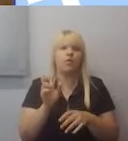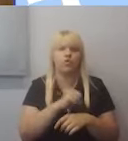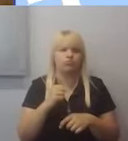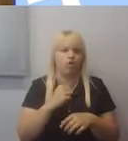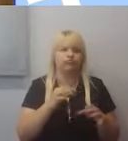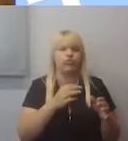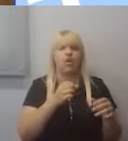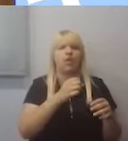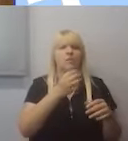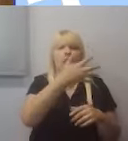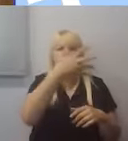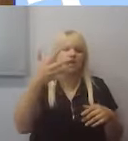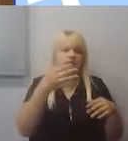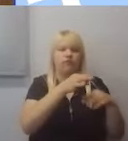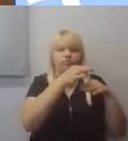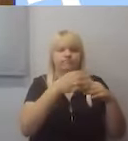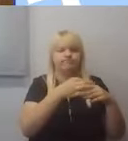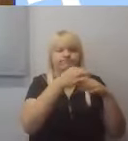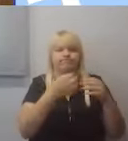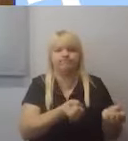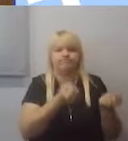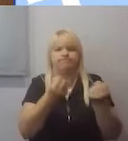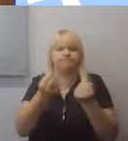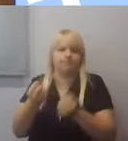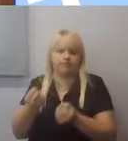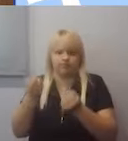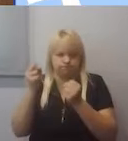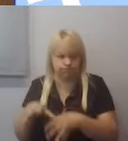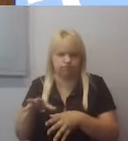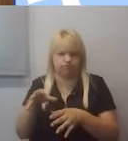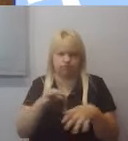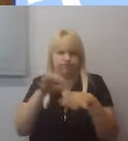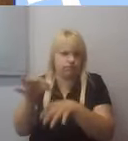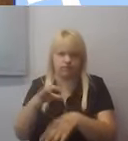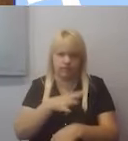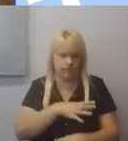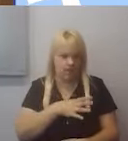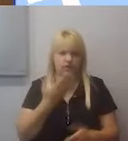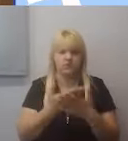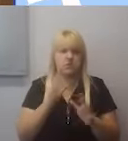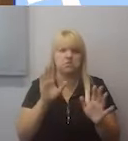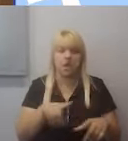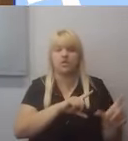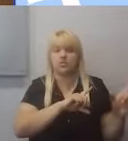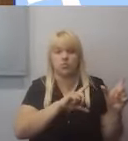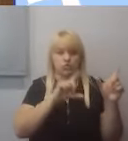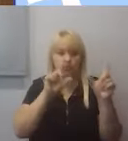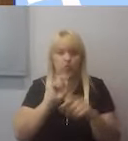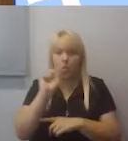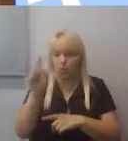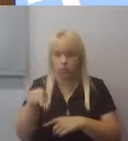piektā stāva piemēram ēram ja bez lifa vai kā savādāk jo šobrīd lai piemēram nokļūtu slimnīcā ja šāda